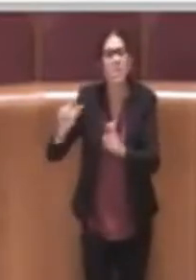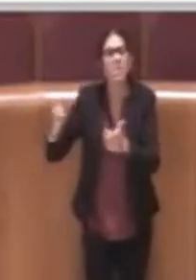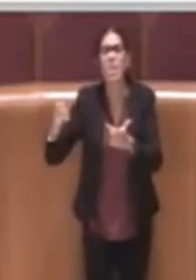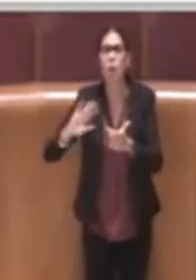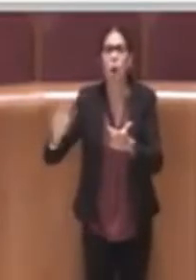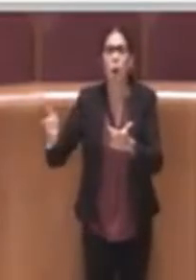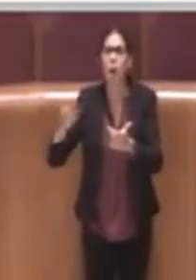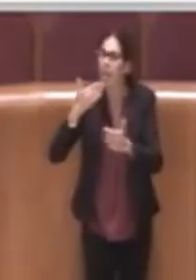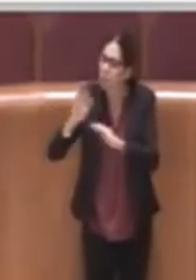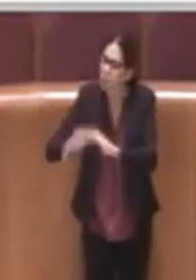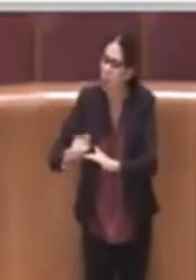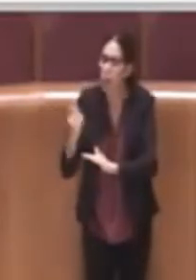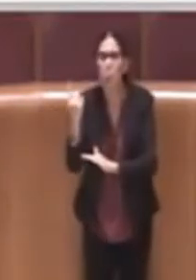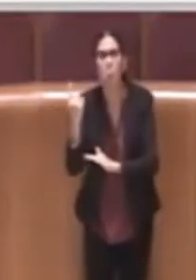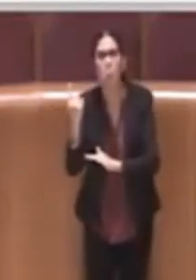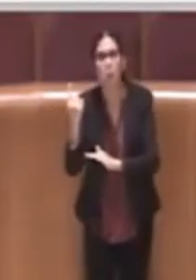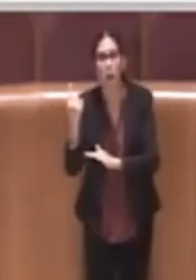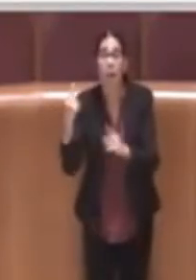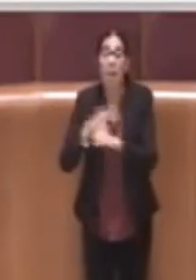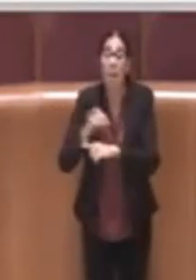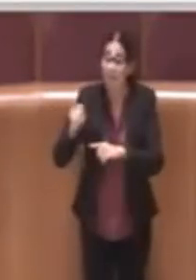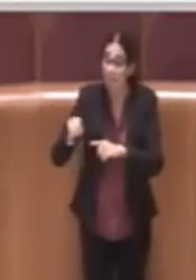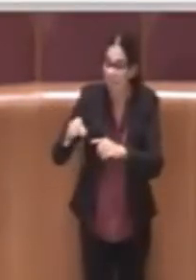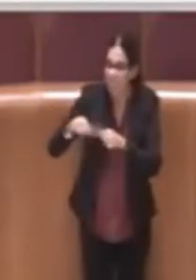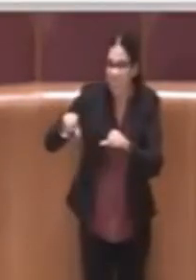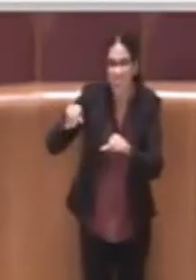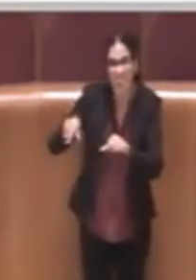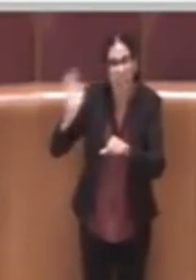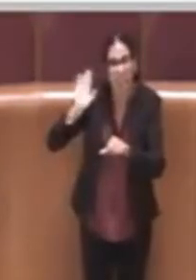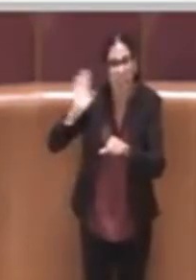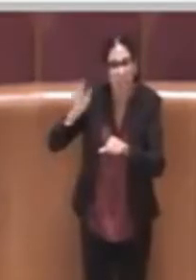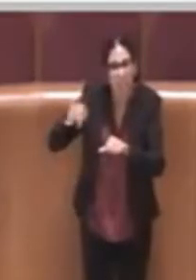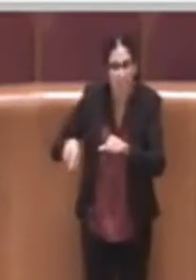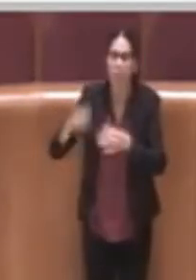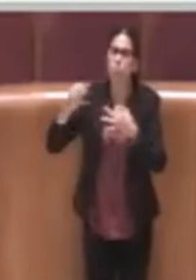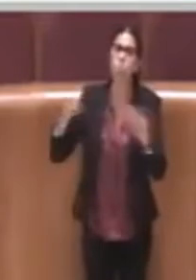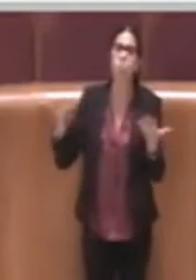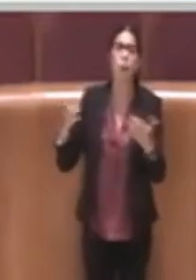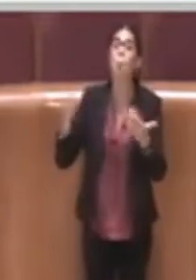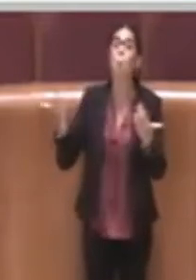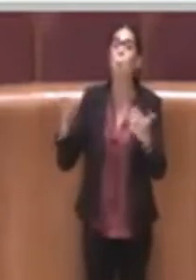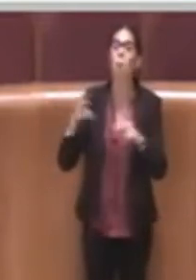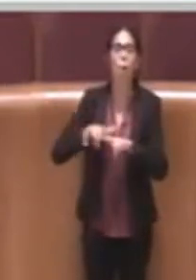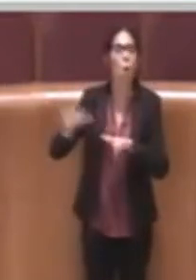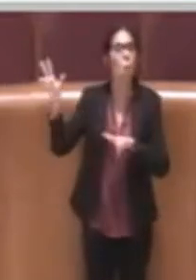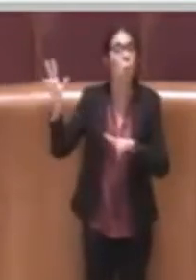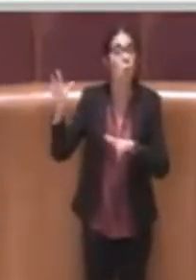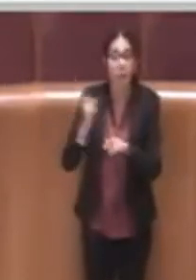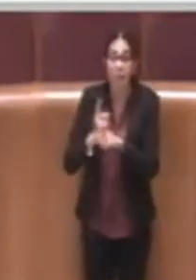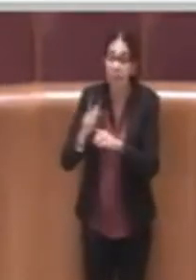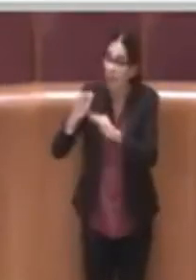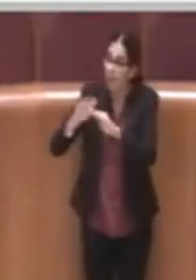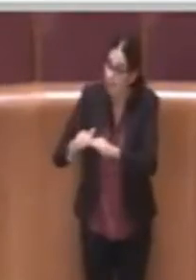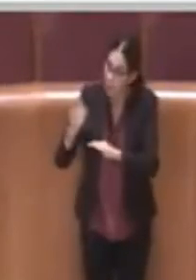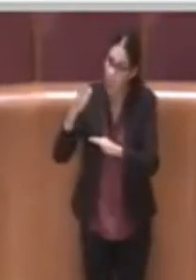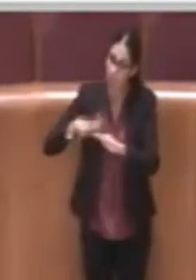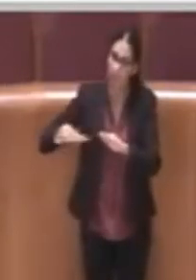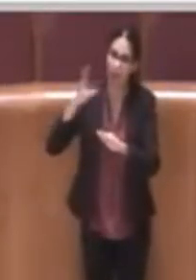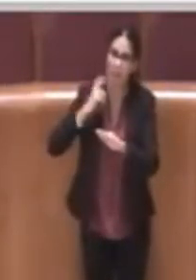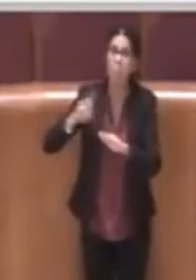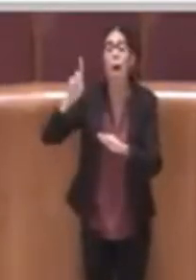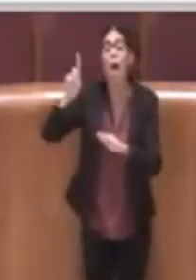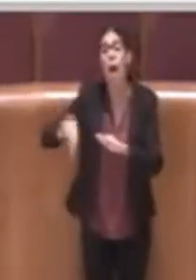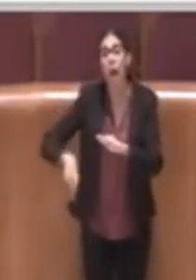una tutela, e invece in quella sede si decise che il comune non solo doveva tutelare l'area verde, ma doveva